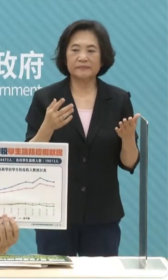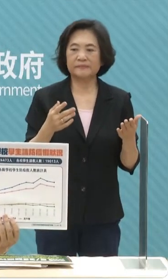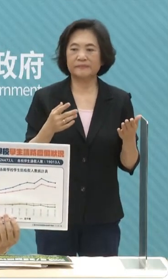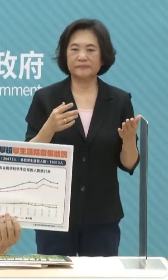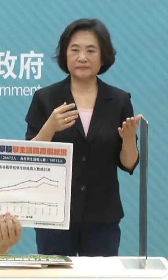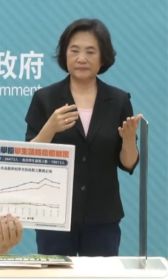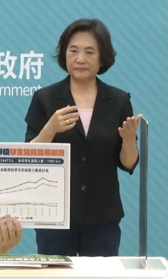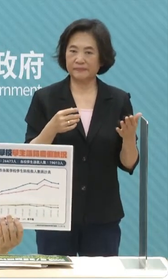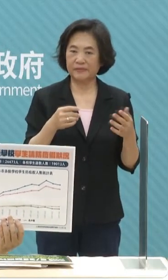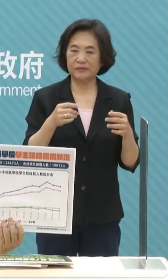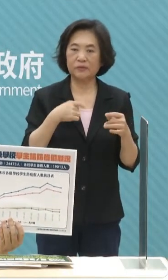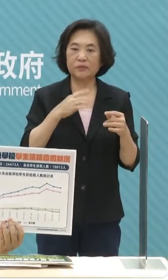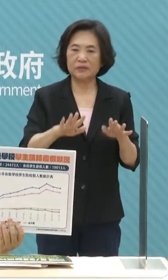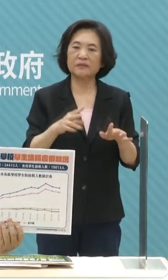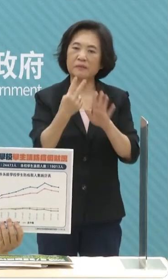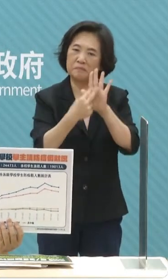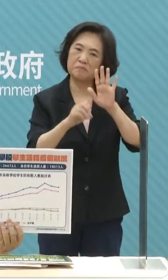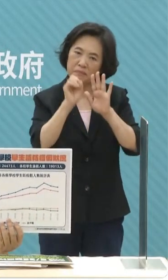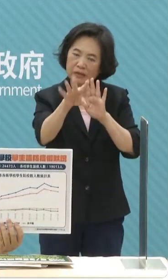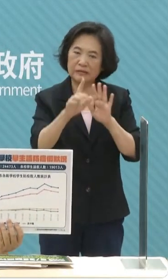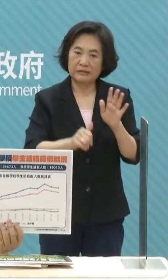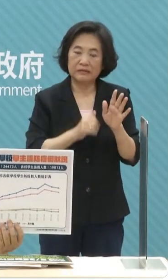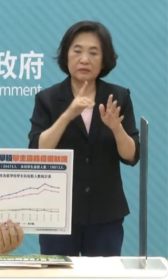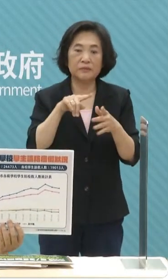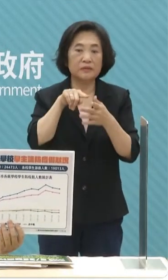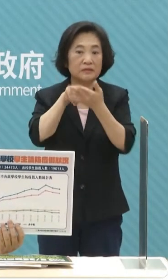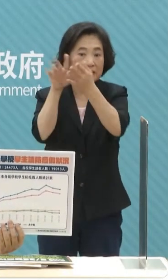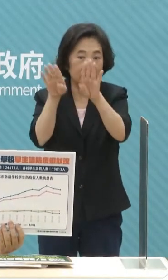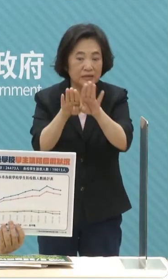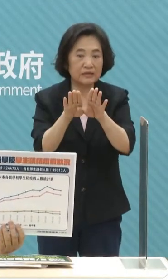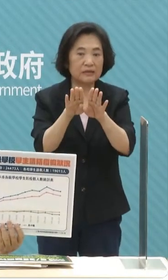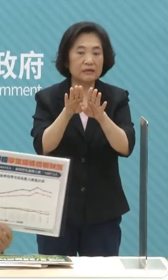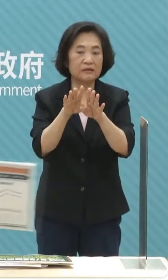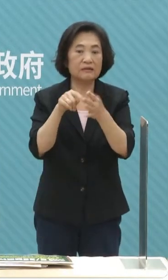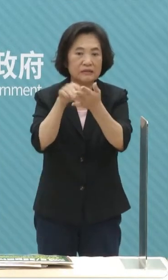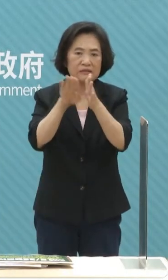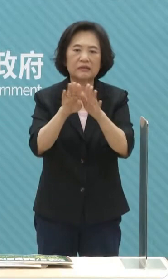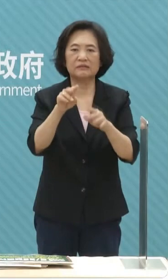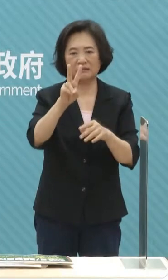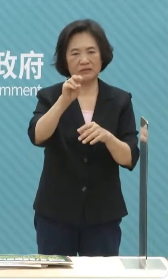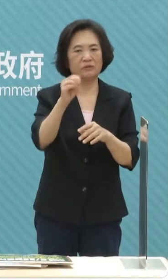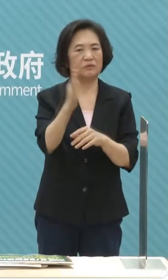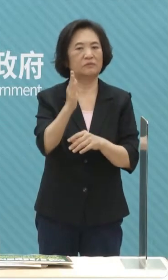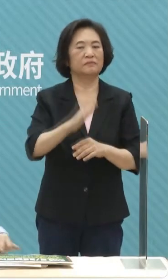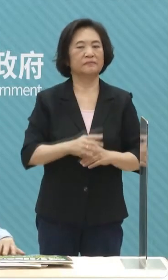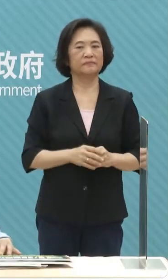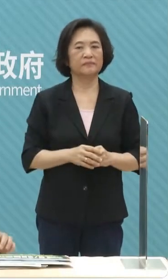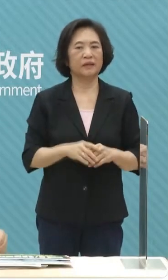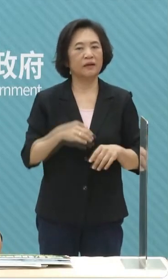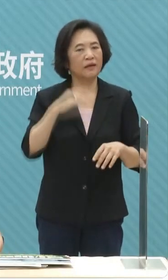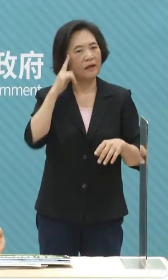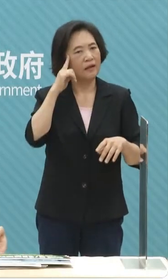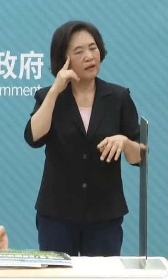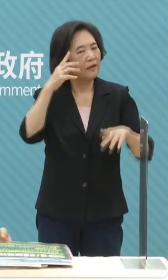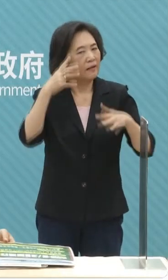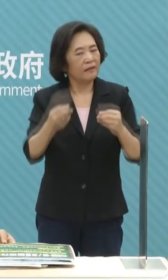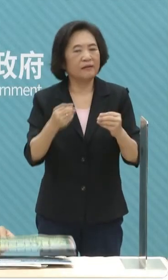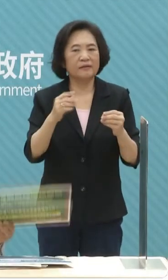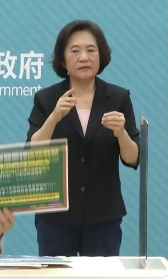这个是实际的状况嘛？我们请防疫假大概就20000人。那与其这样，你知道哈？现在